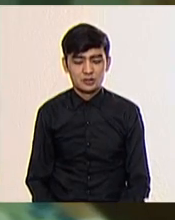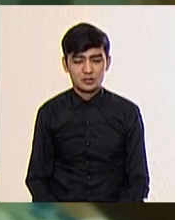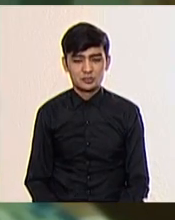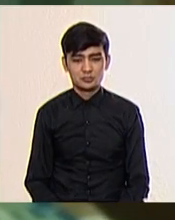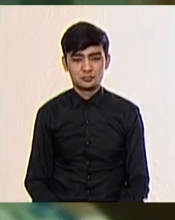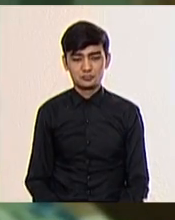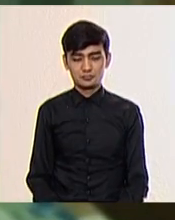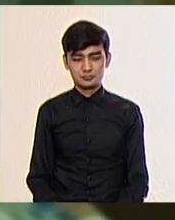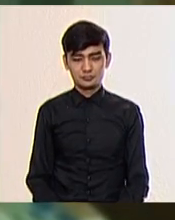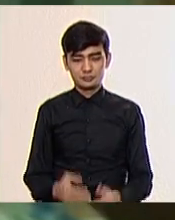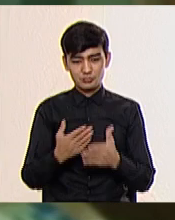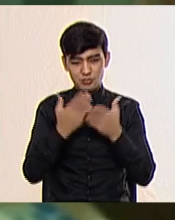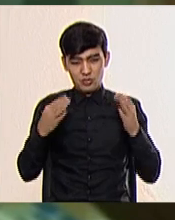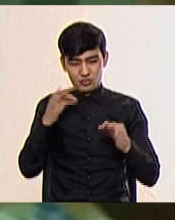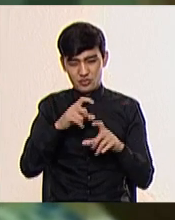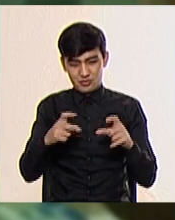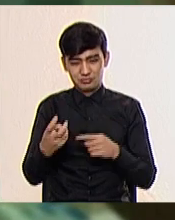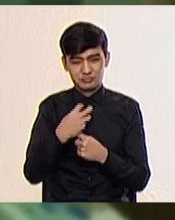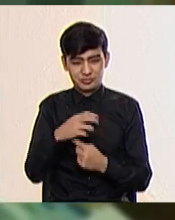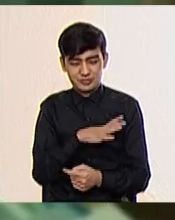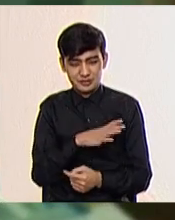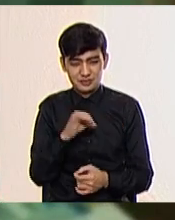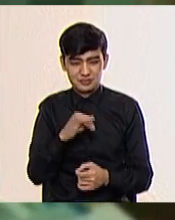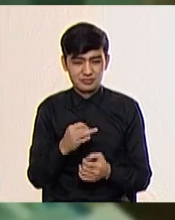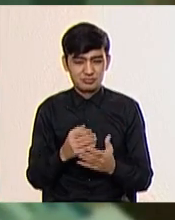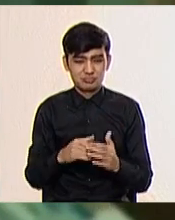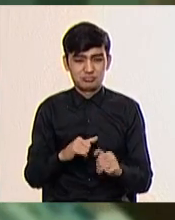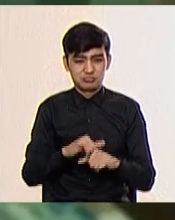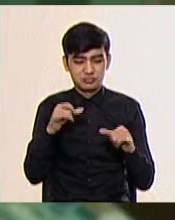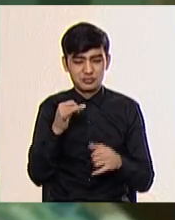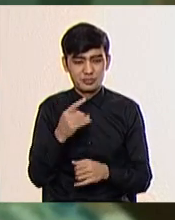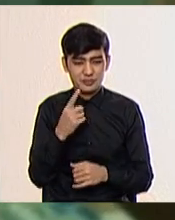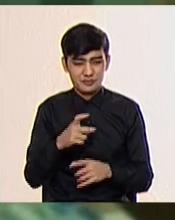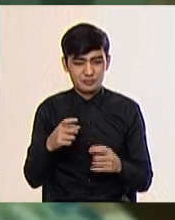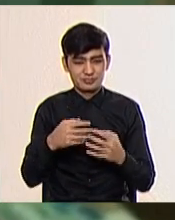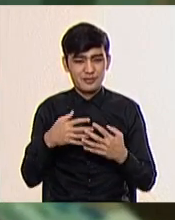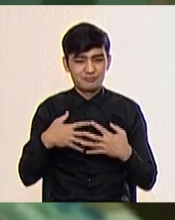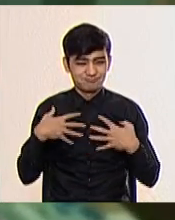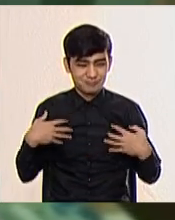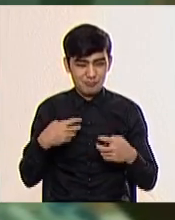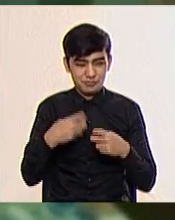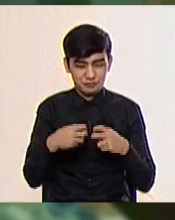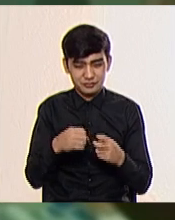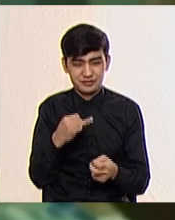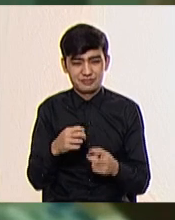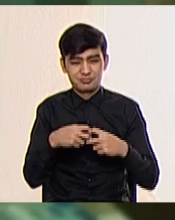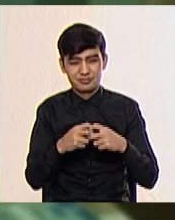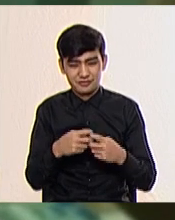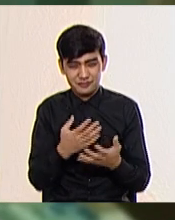у людей среднего возраста. Переломы ребер, тазобедренного